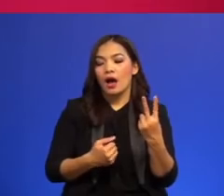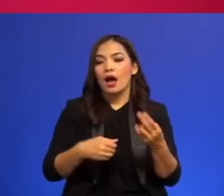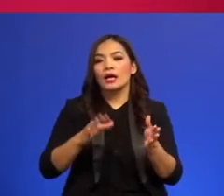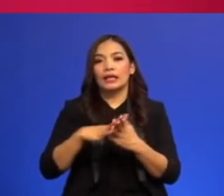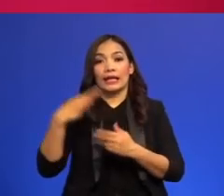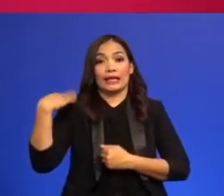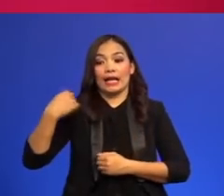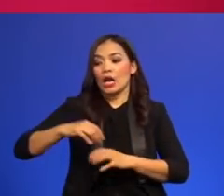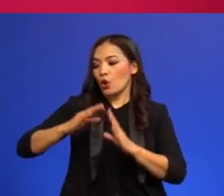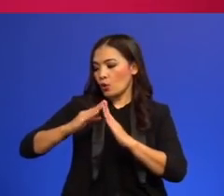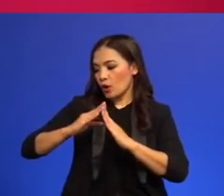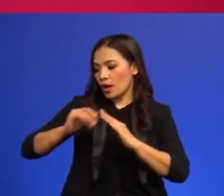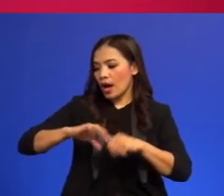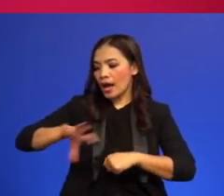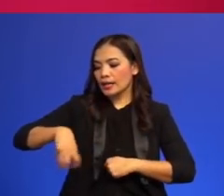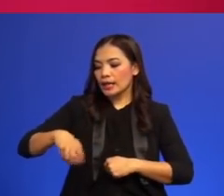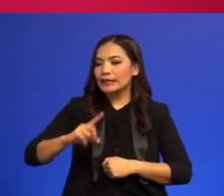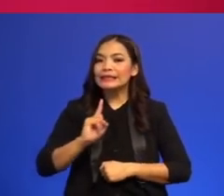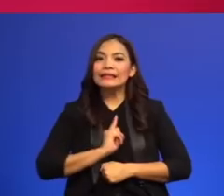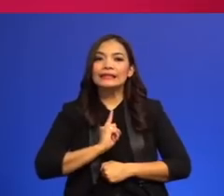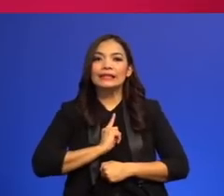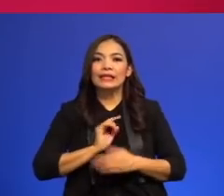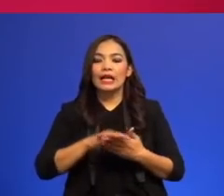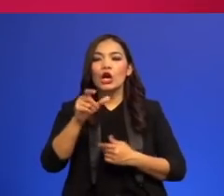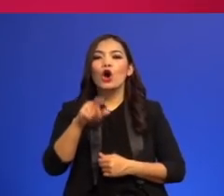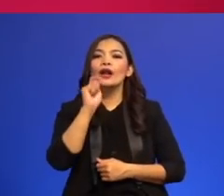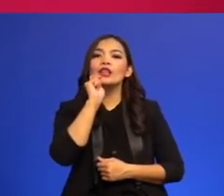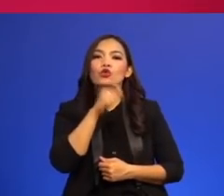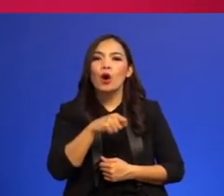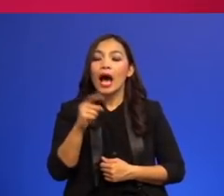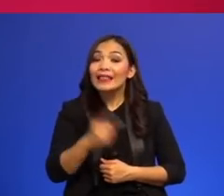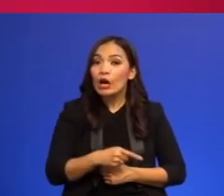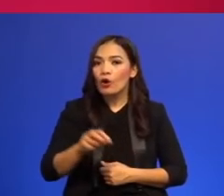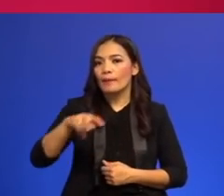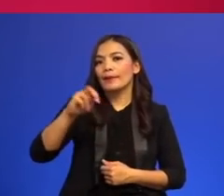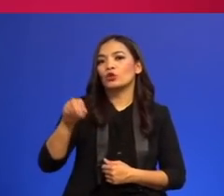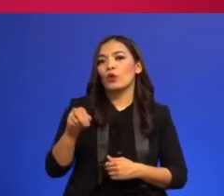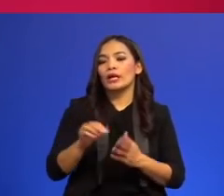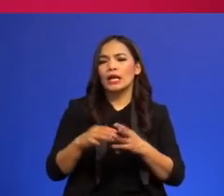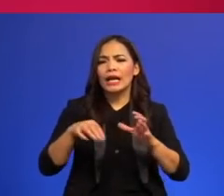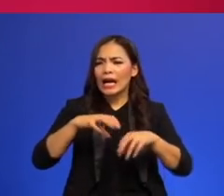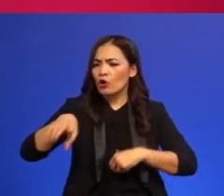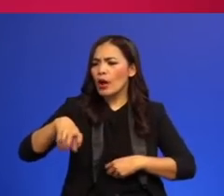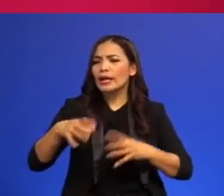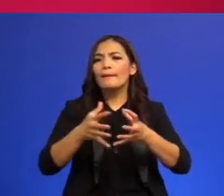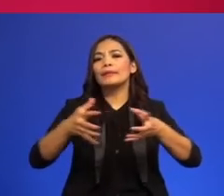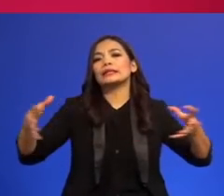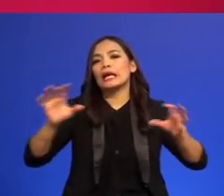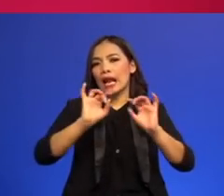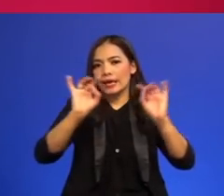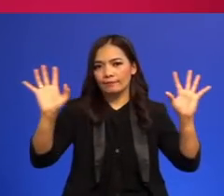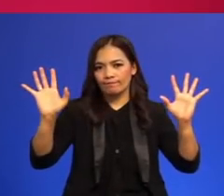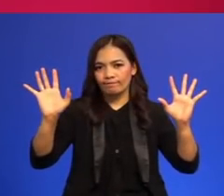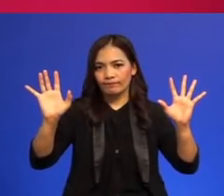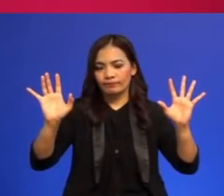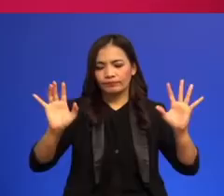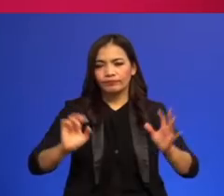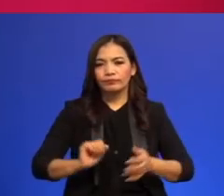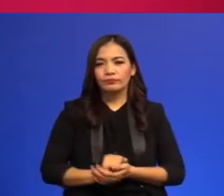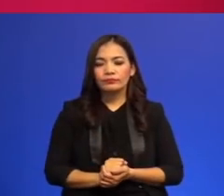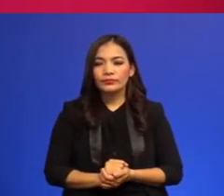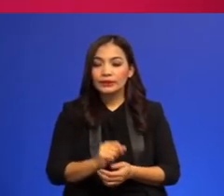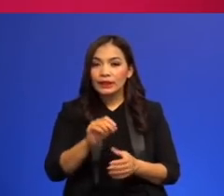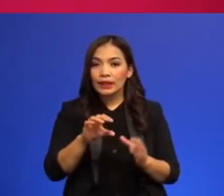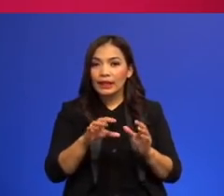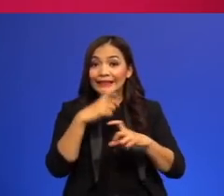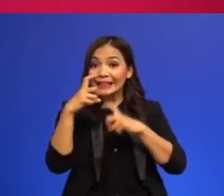jawab dari orang tua atau mertua. Bahkan keluarga besar lainnya. Ada